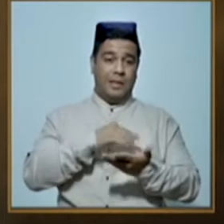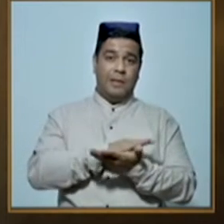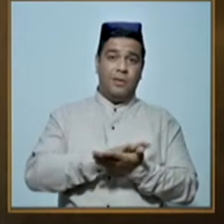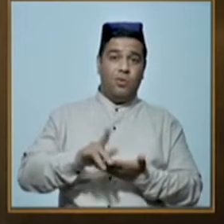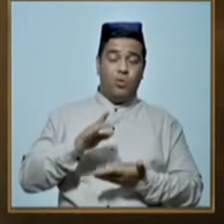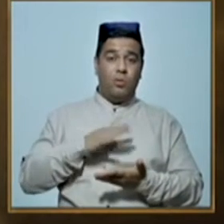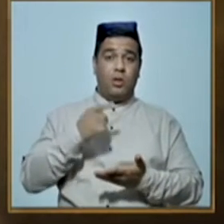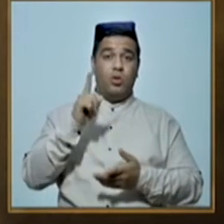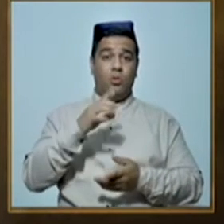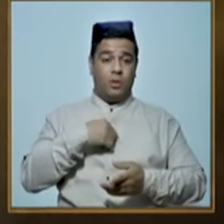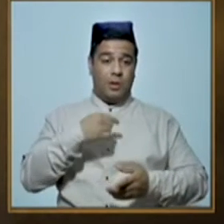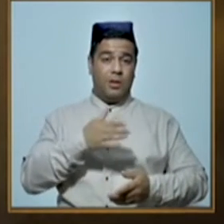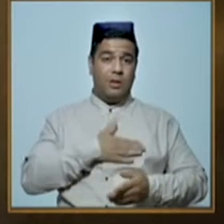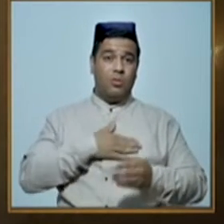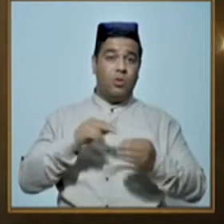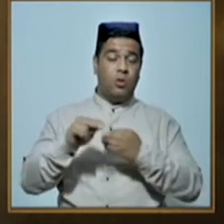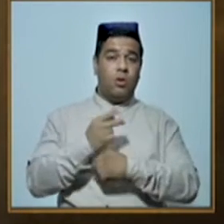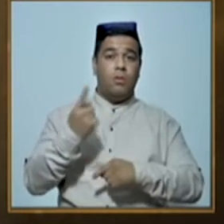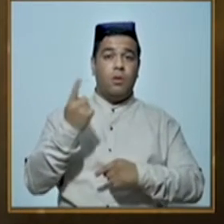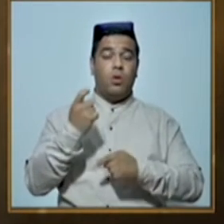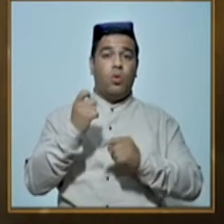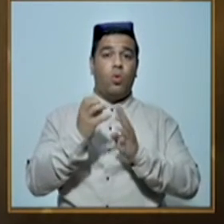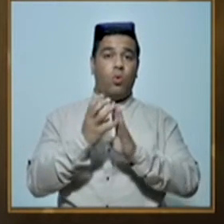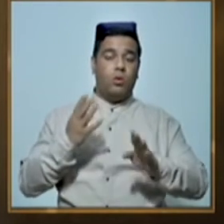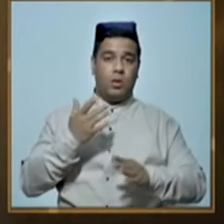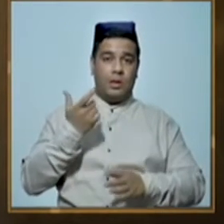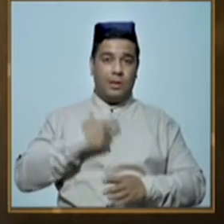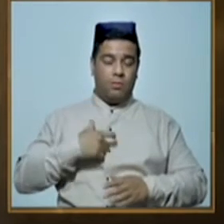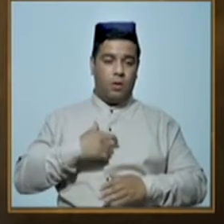dardlarni davolash uchun ruhimizni tarbiya qilishimiz kerak.